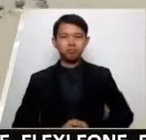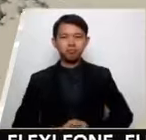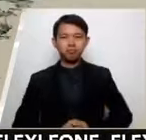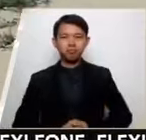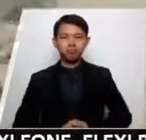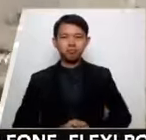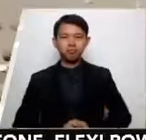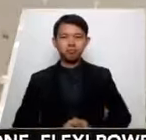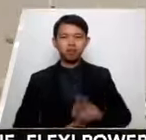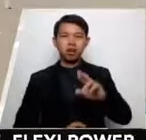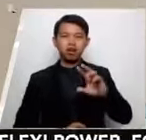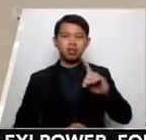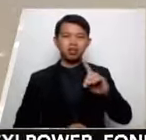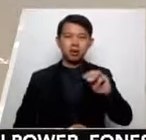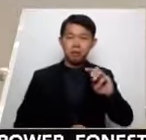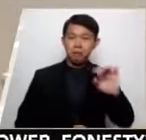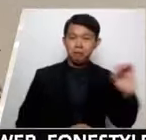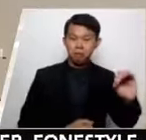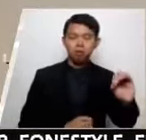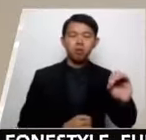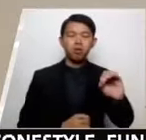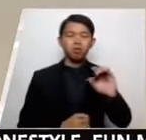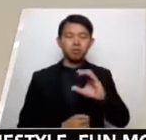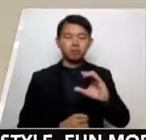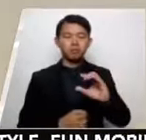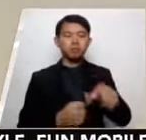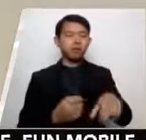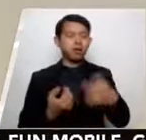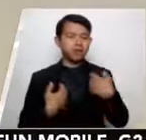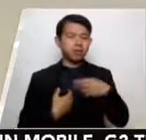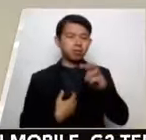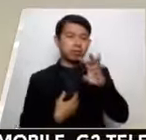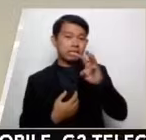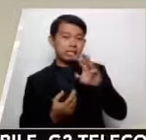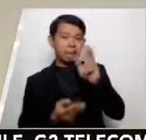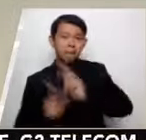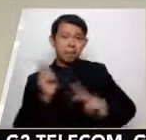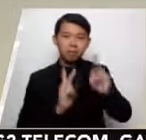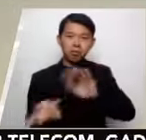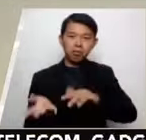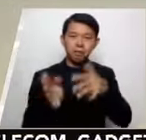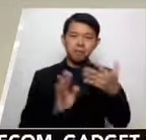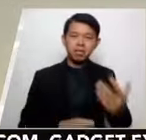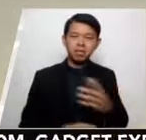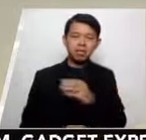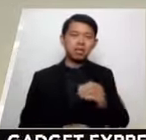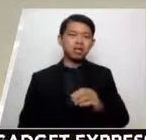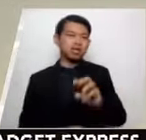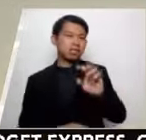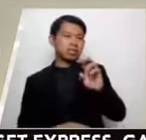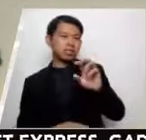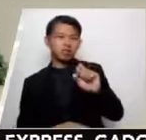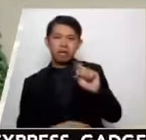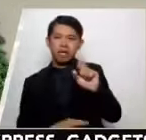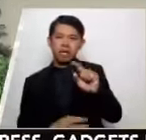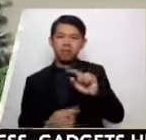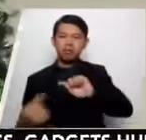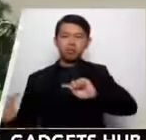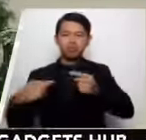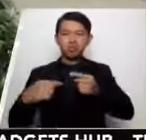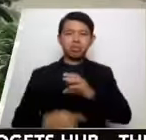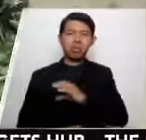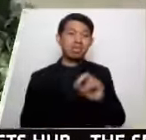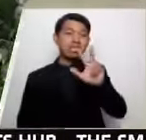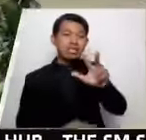Management Council, umabot na sa 16 ang namatay, 11 ang sugatan at 3 ang nawawala ng mga subject for